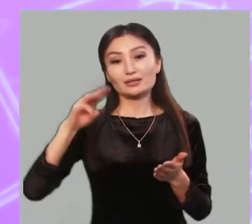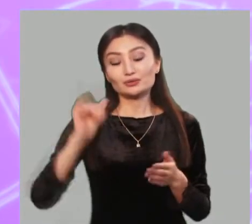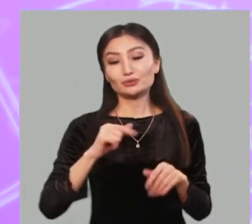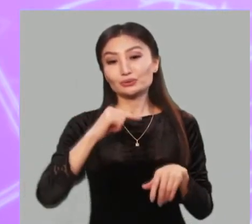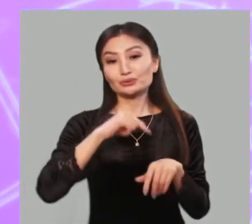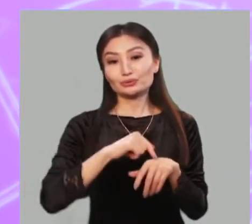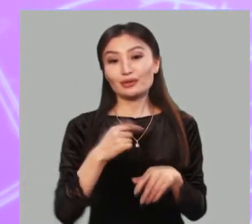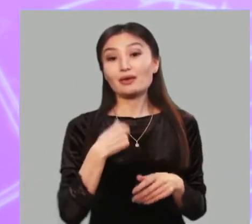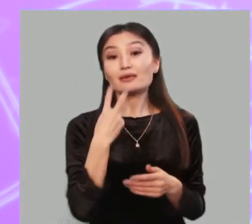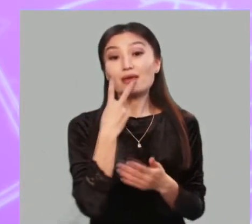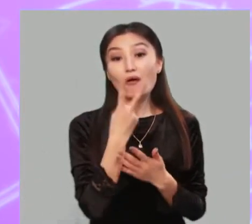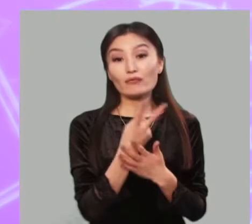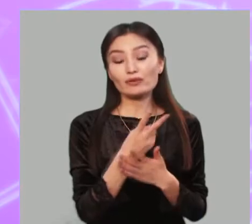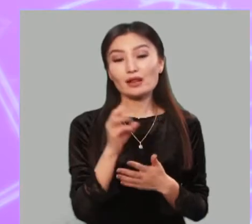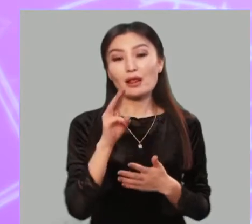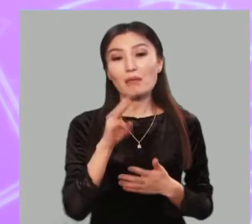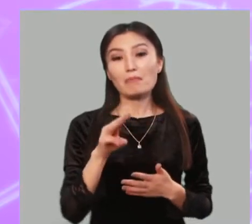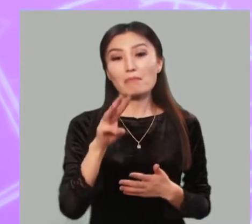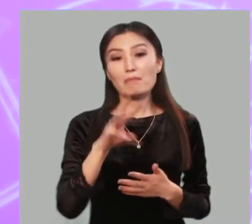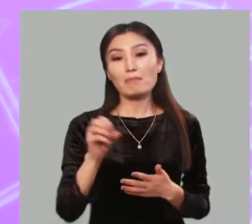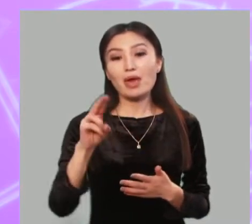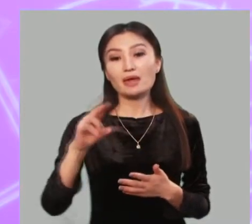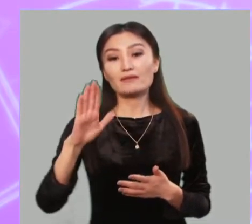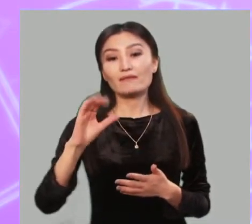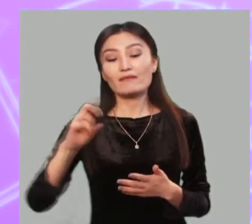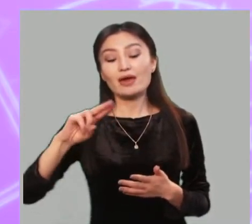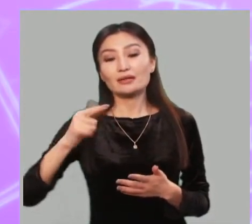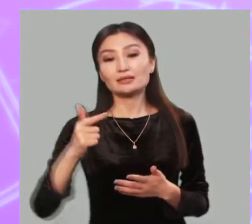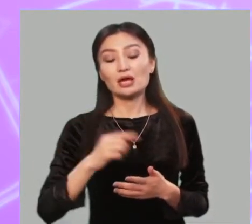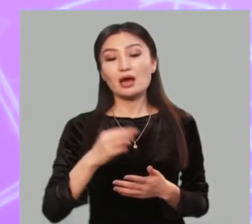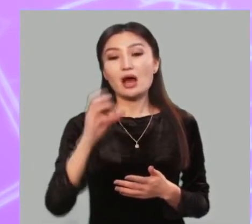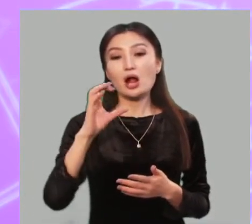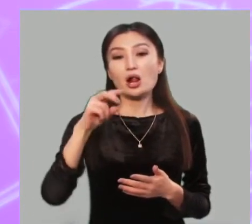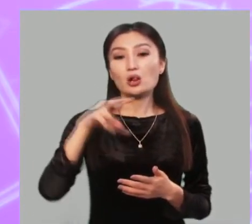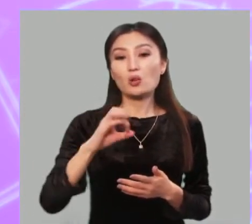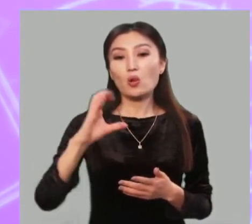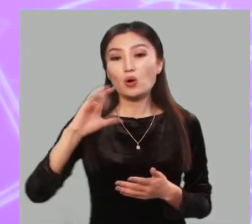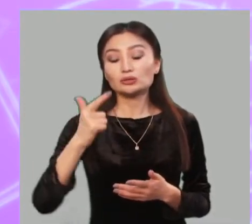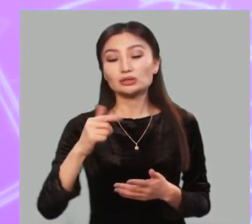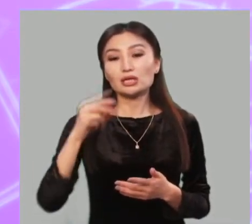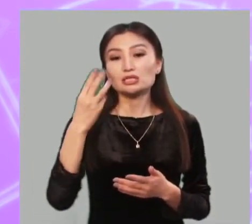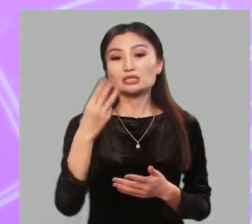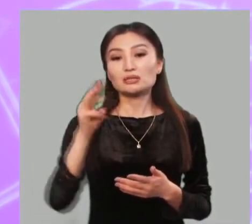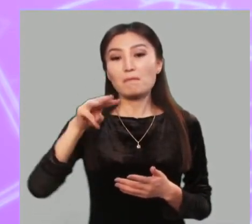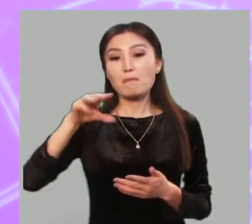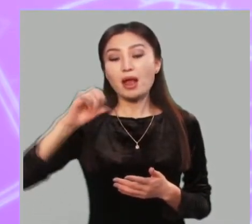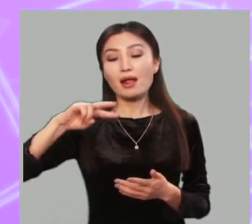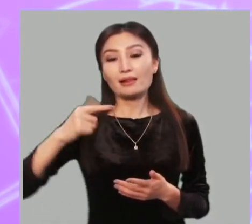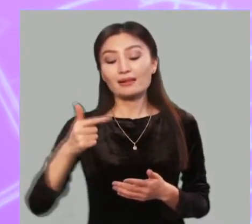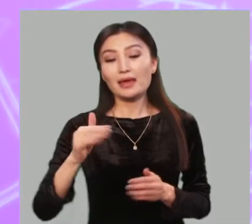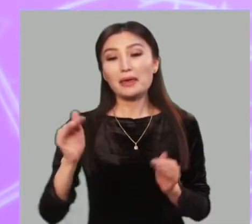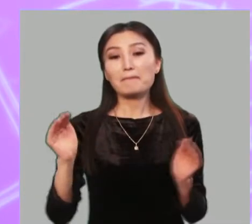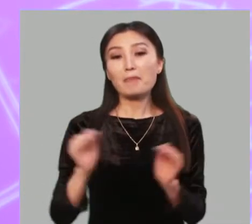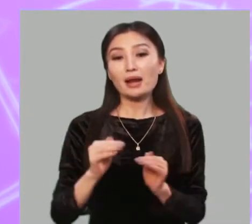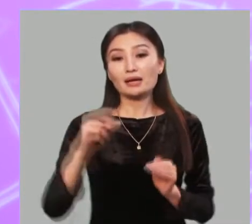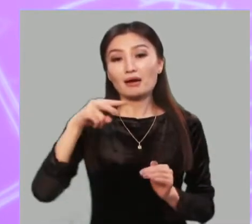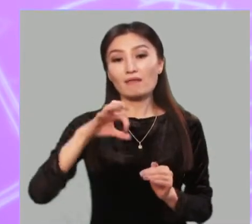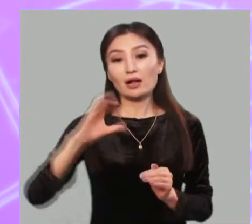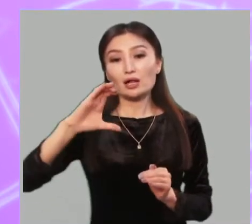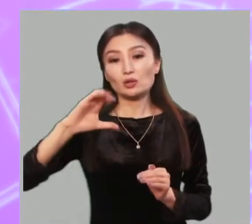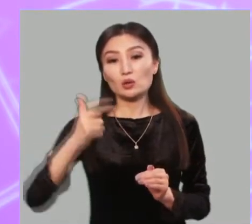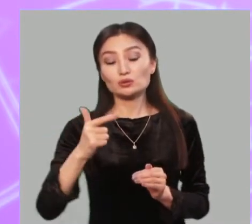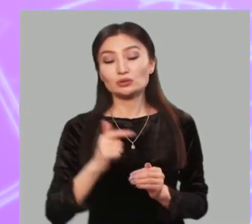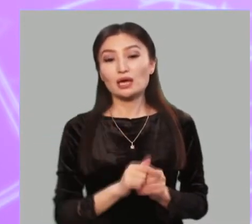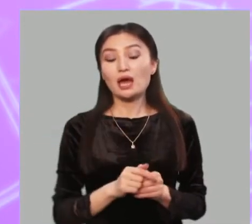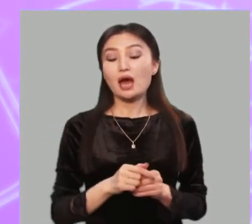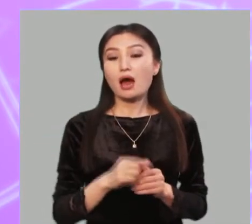Я увидела там медведя, лося, шмеля и маленького лосенка. А